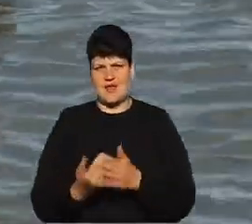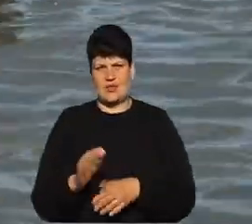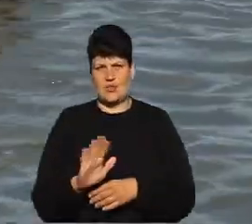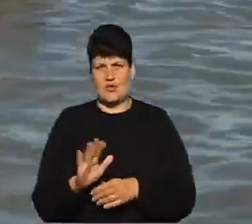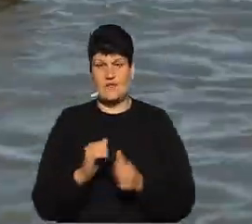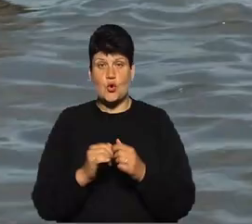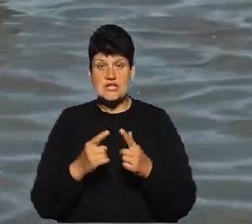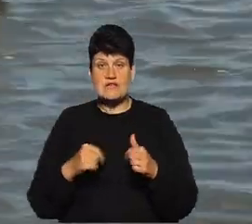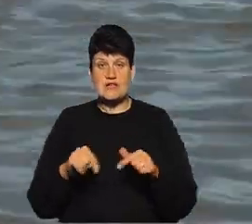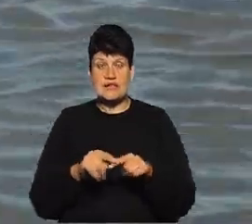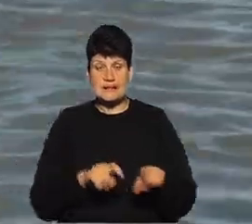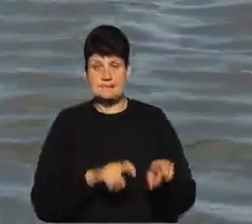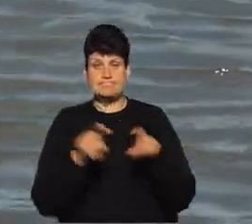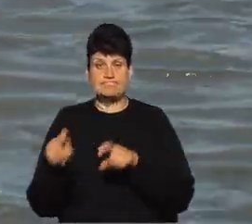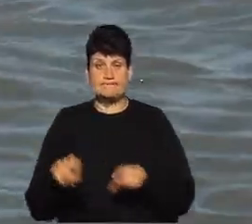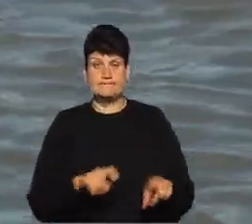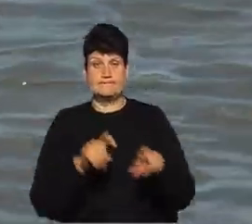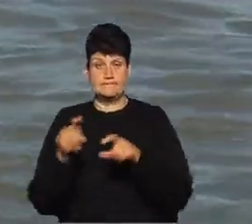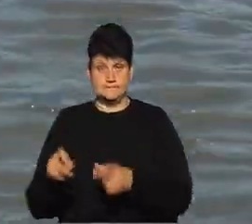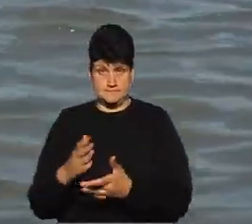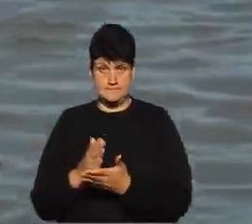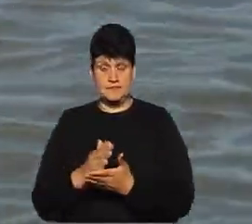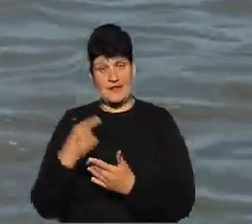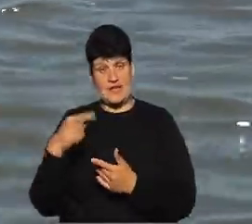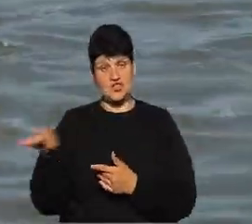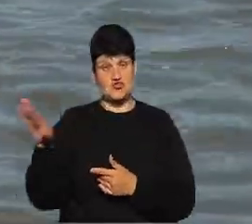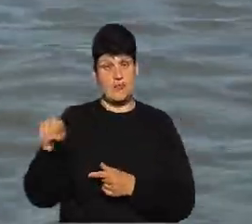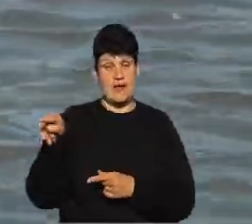безпечно переправилося на